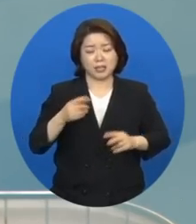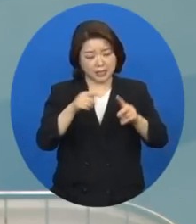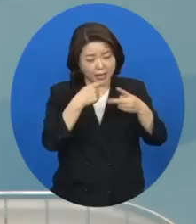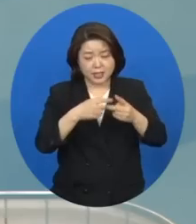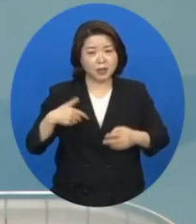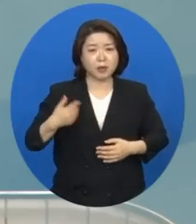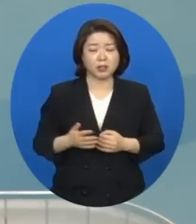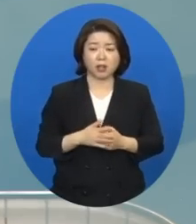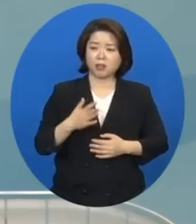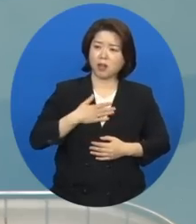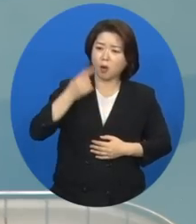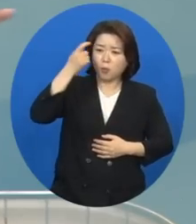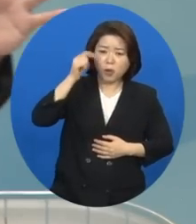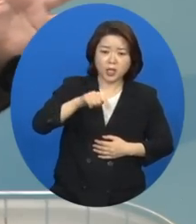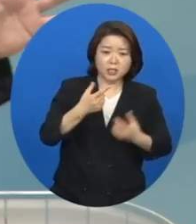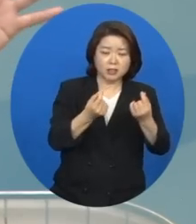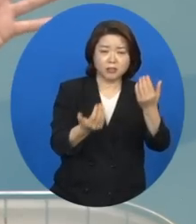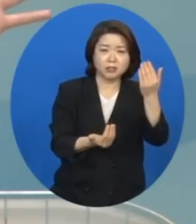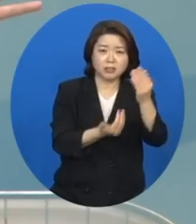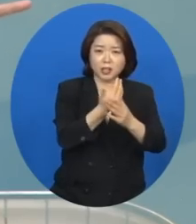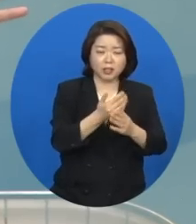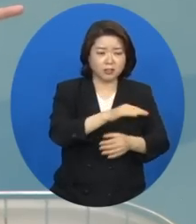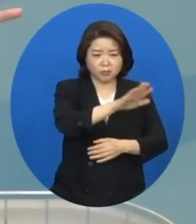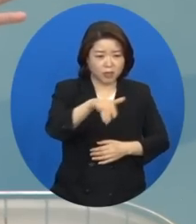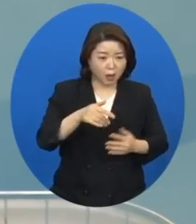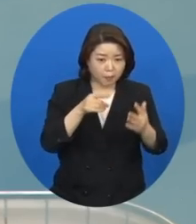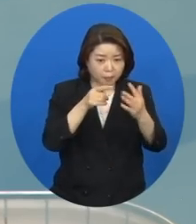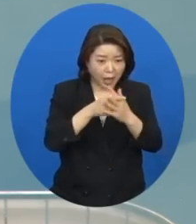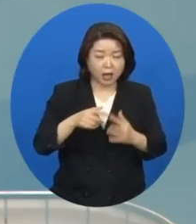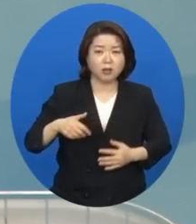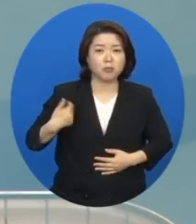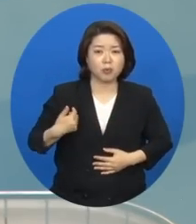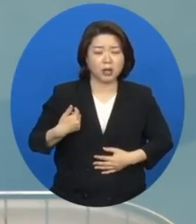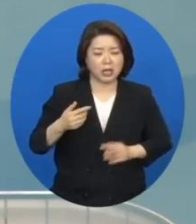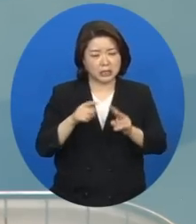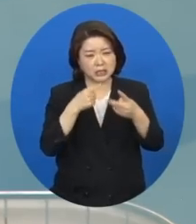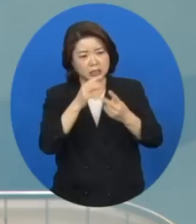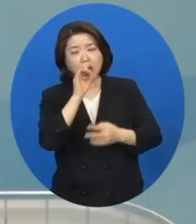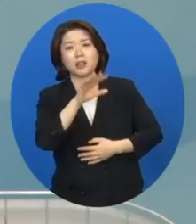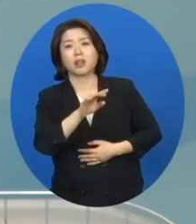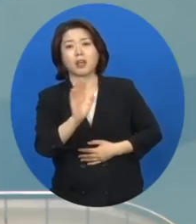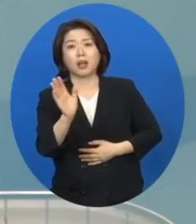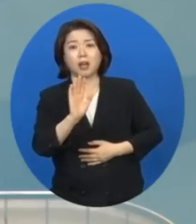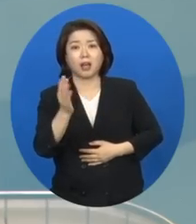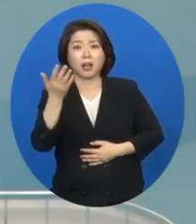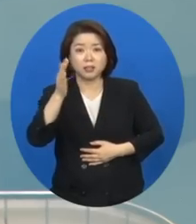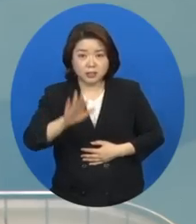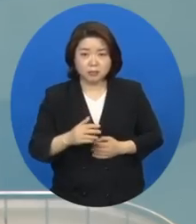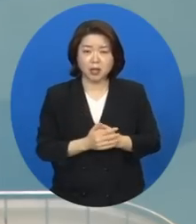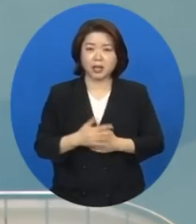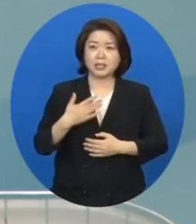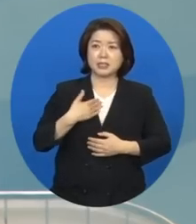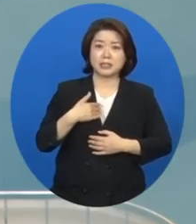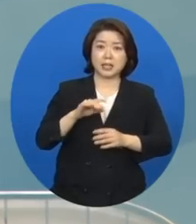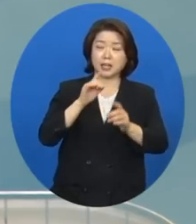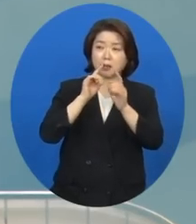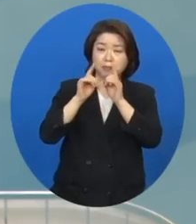나에게 왜 이런 일이 일어났는지 다 알 수도 없고 이해할 수 없습니다. 하지만 제가